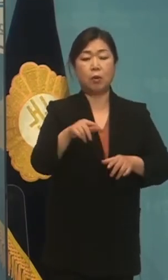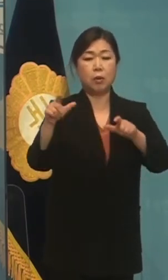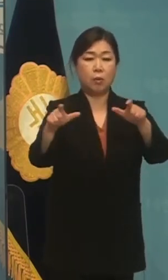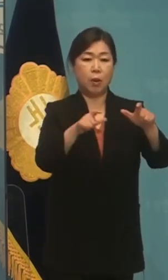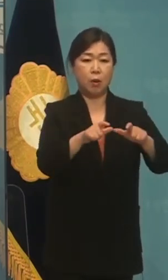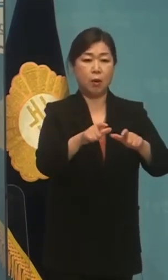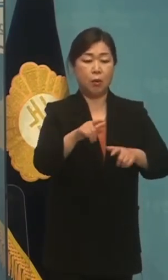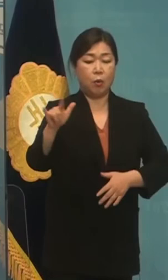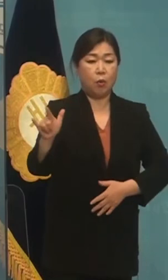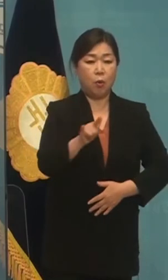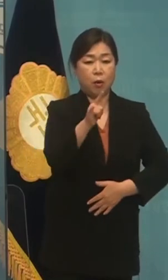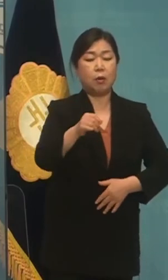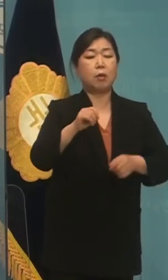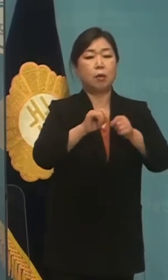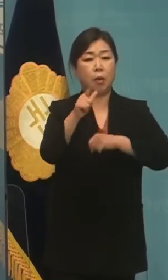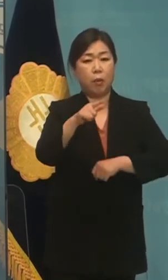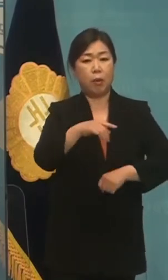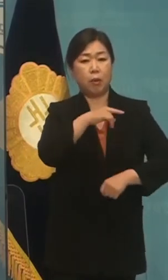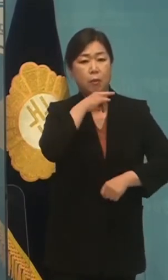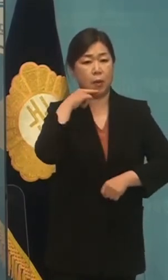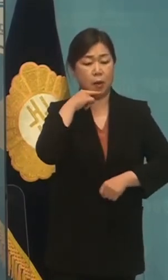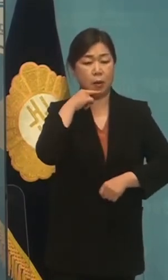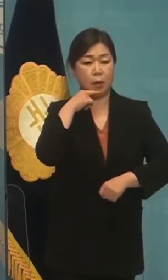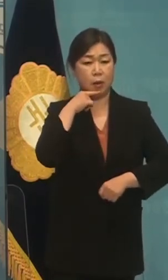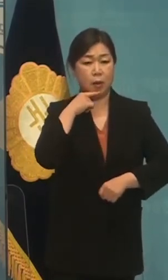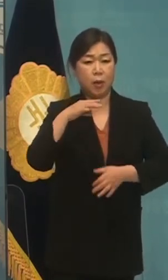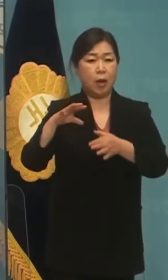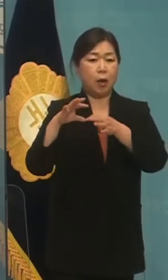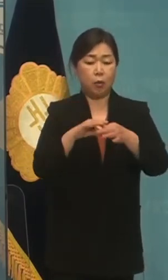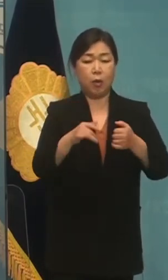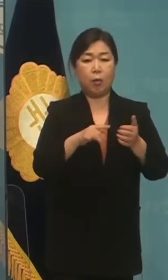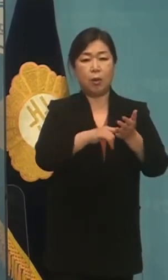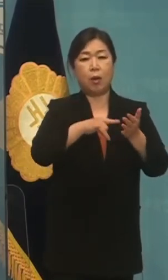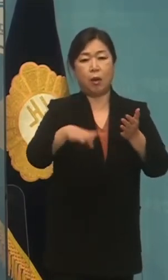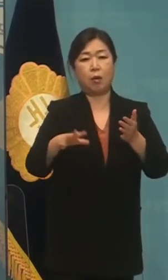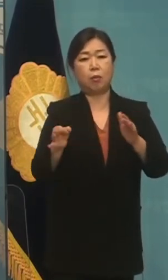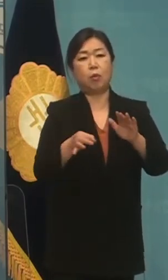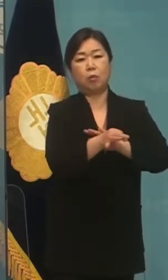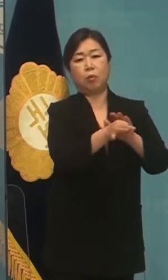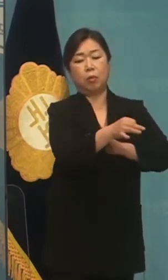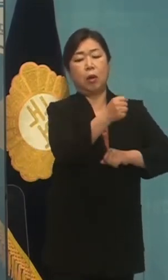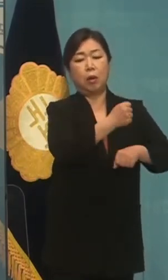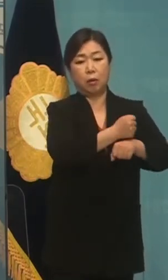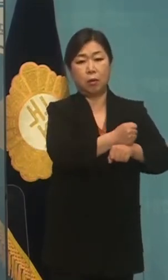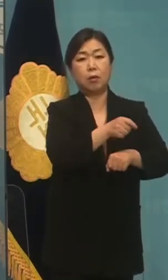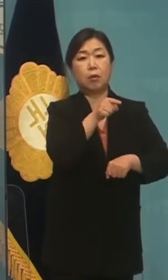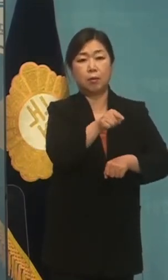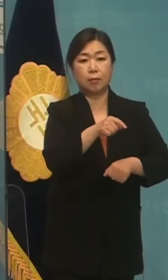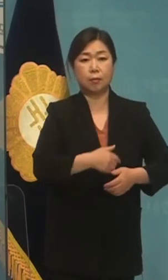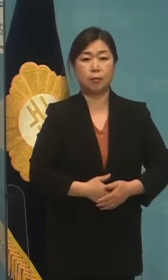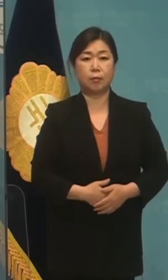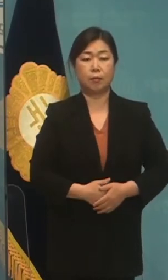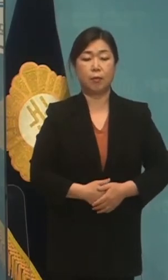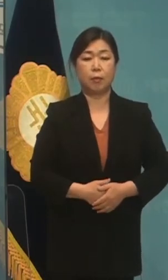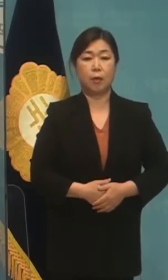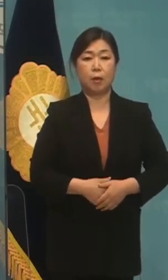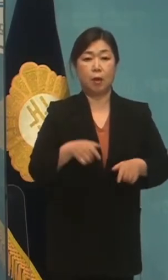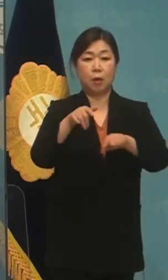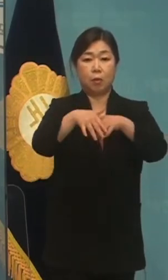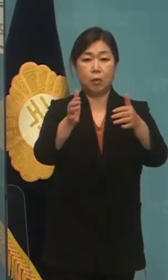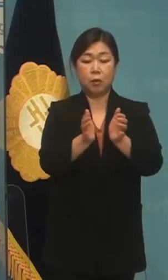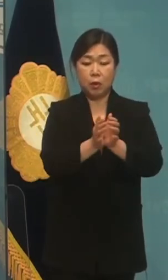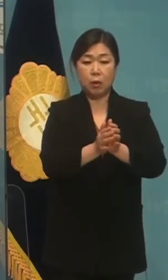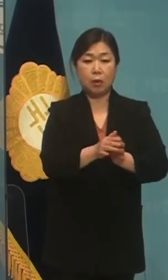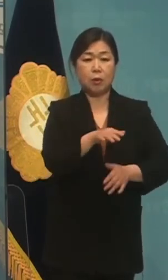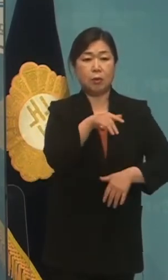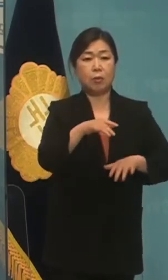적자를 면치 못하고 세금 잡아먹는 하마가 되어버린 현실입니다. 더불어민주당과 국민의힘은